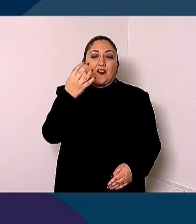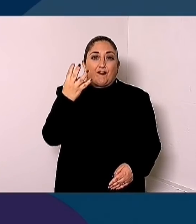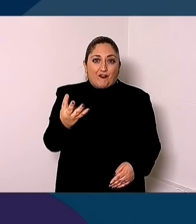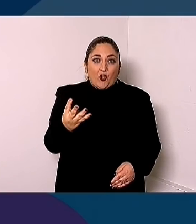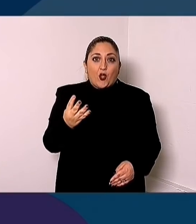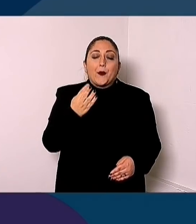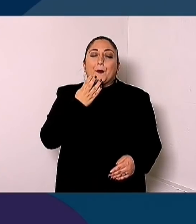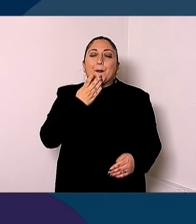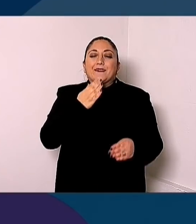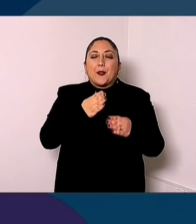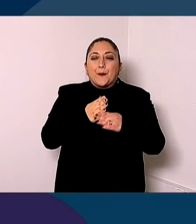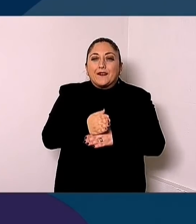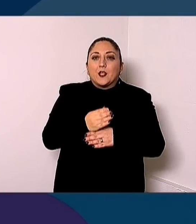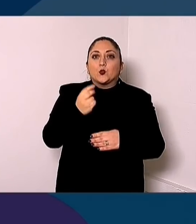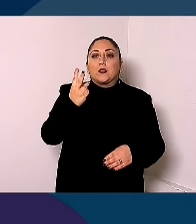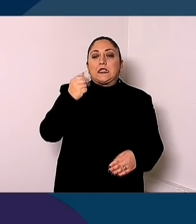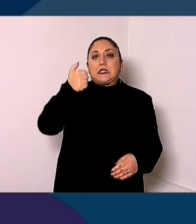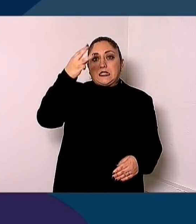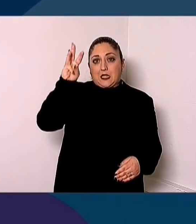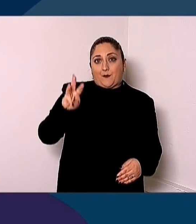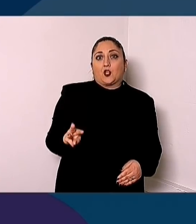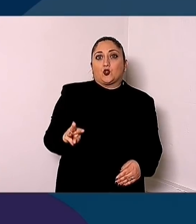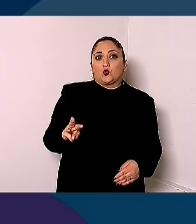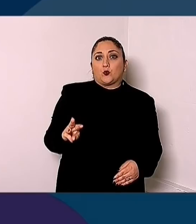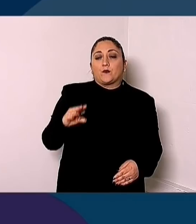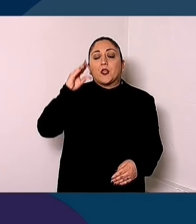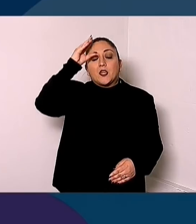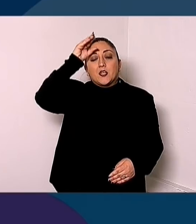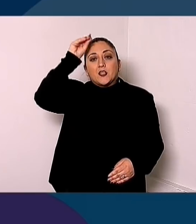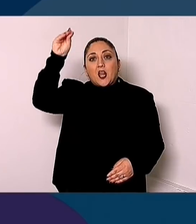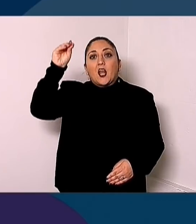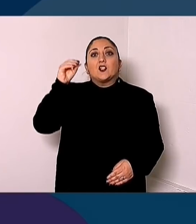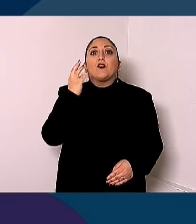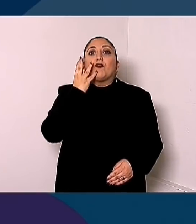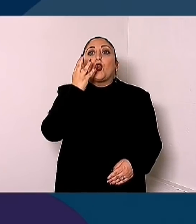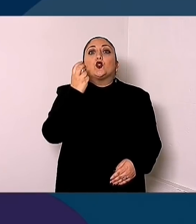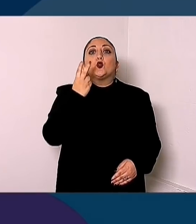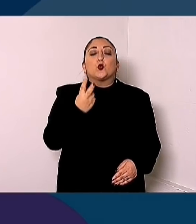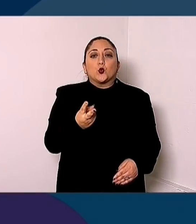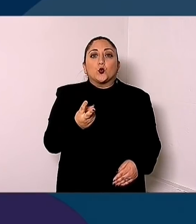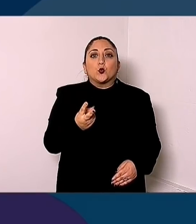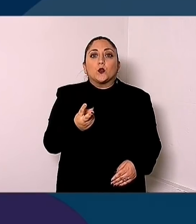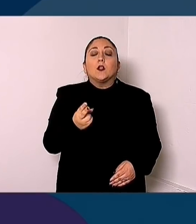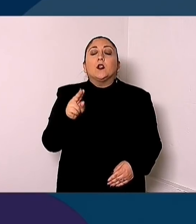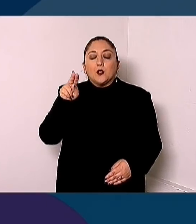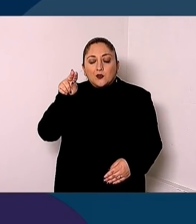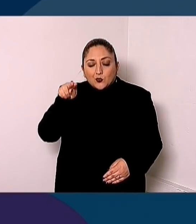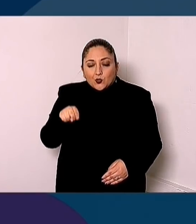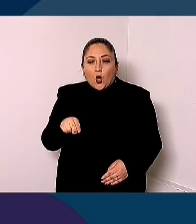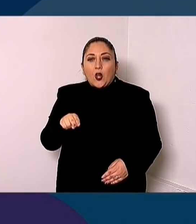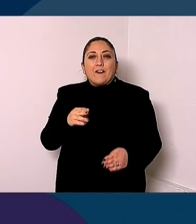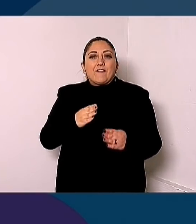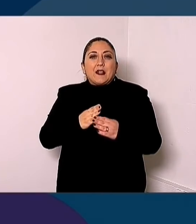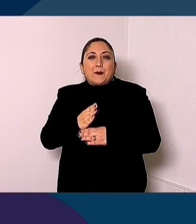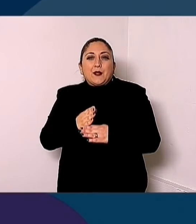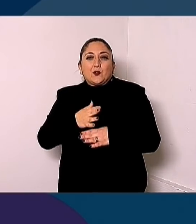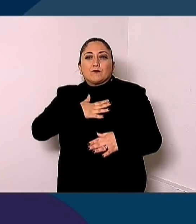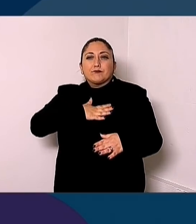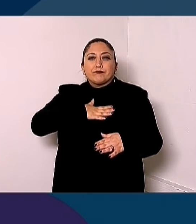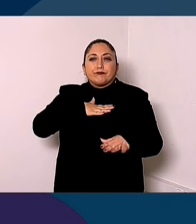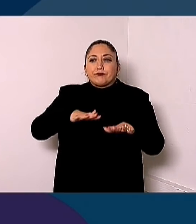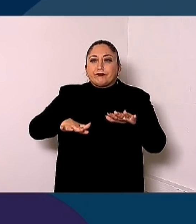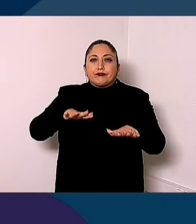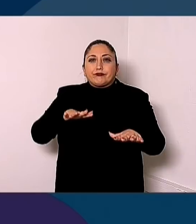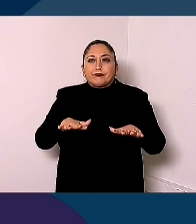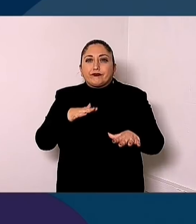bis-sintomi fis-26 ta' Marzu, raġel ta' 42 sena li wkoll ma kien avak meta